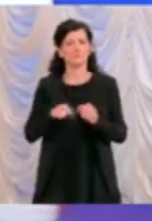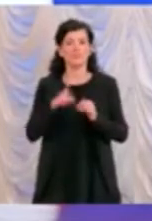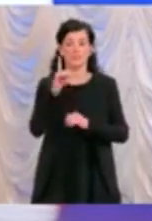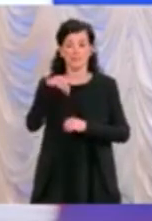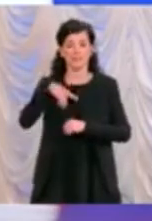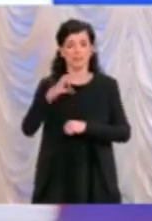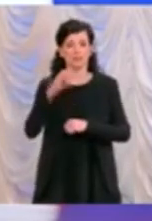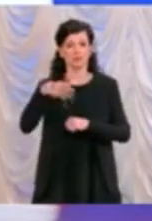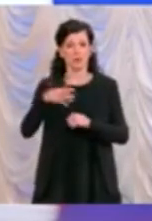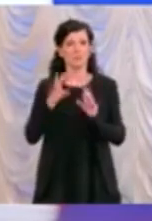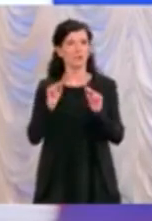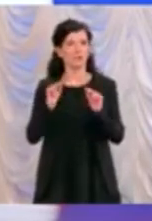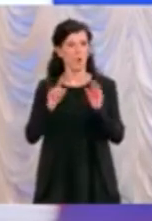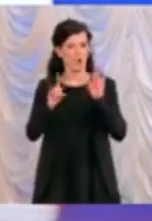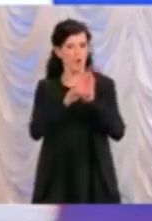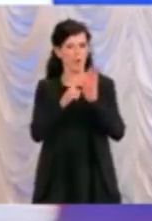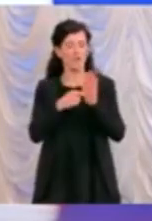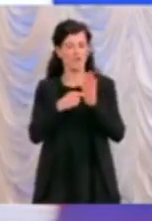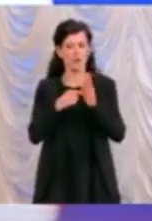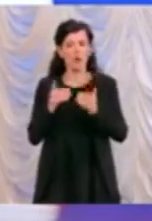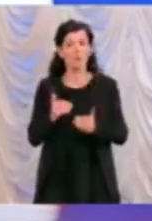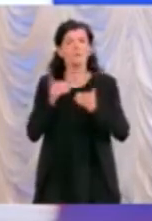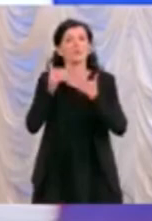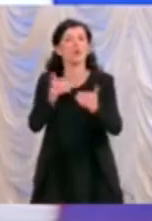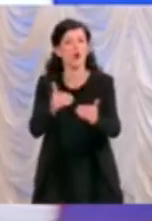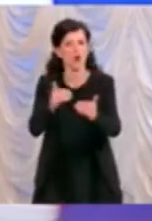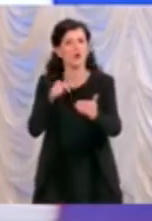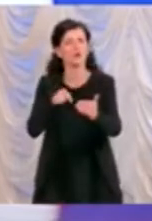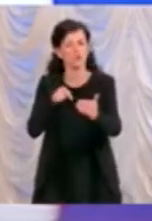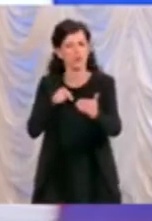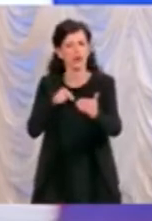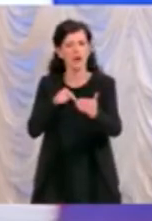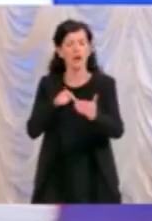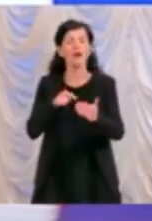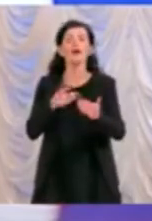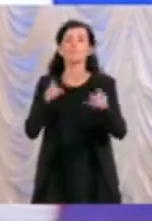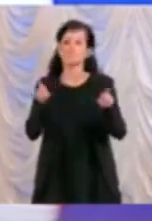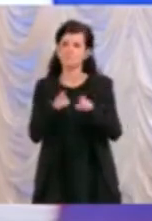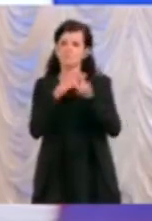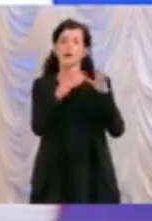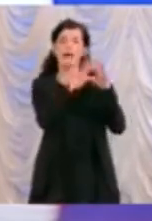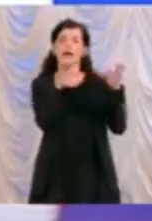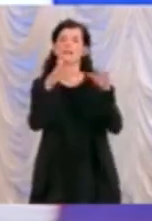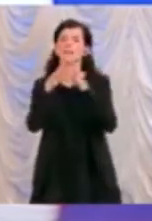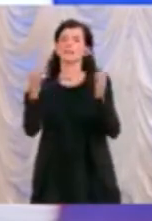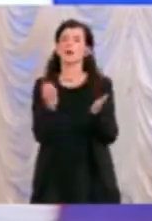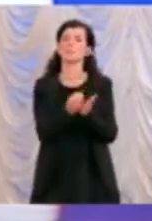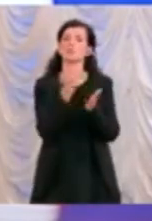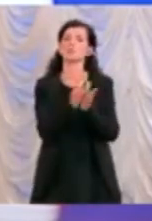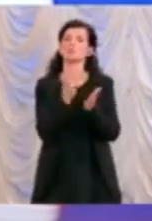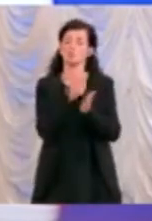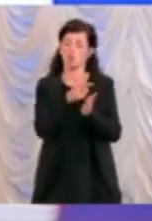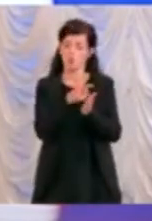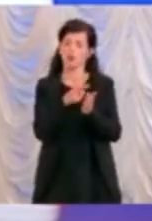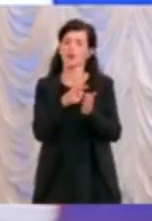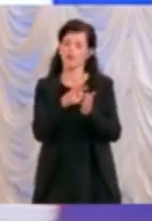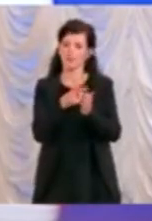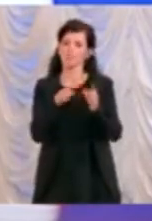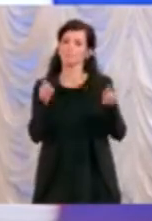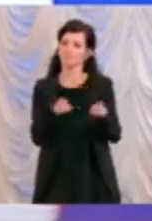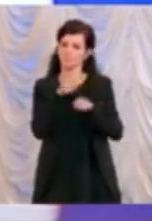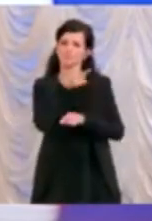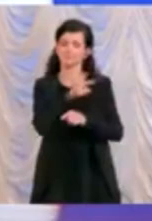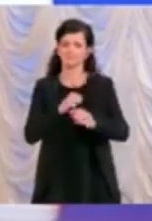dpcm che ho appena firmato vale anche per le attività produttive quindi abbiamo sempre